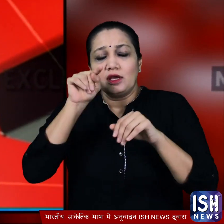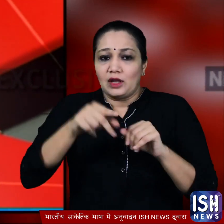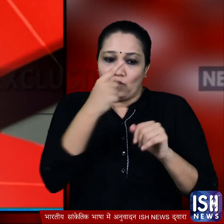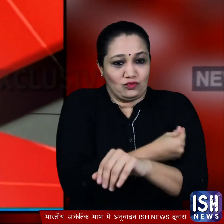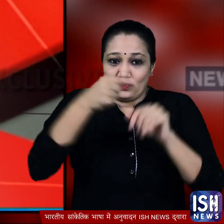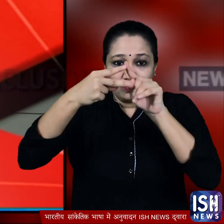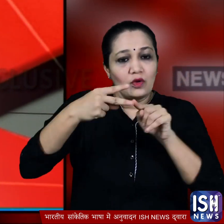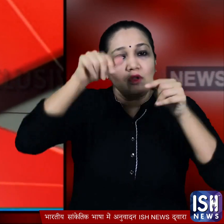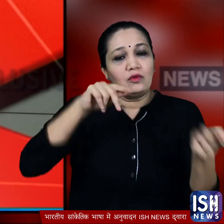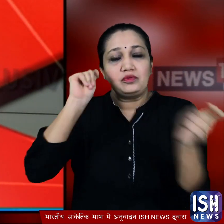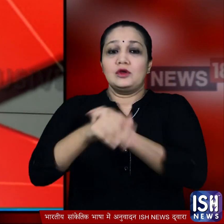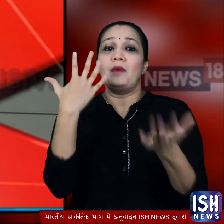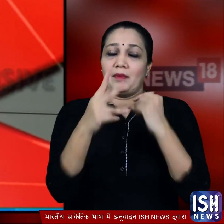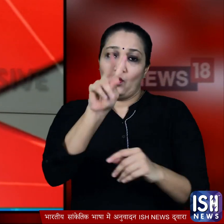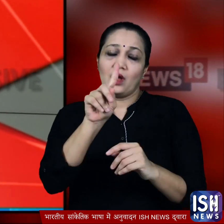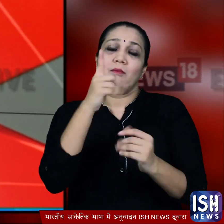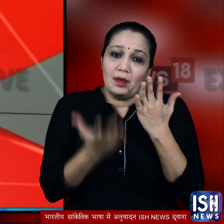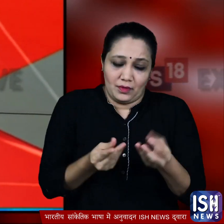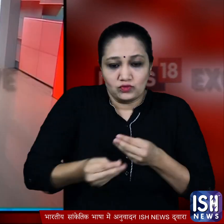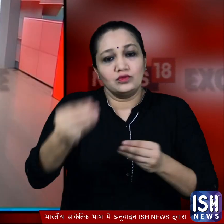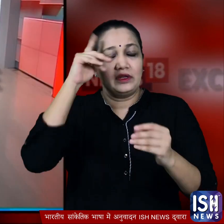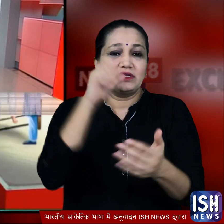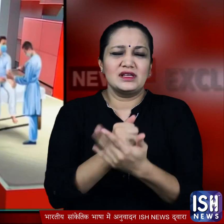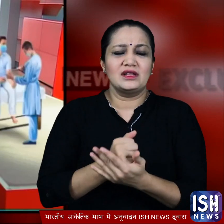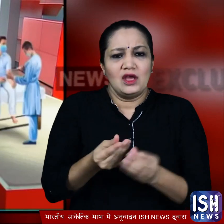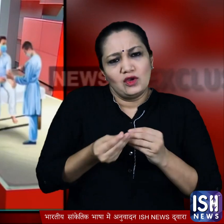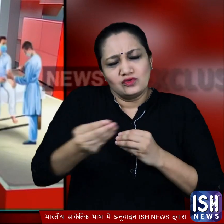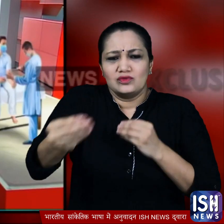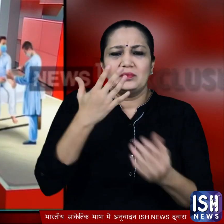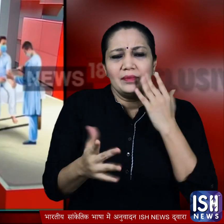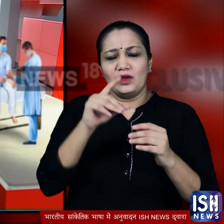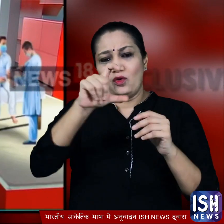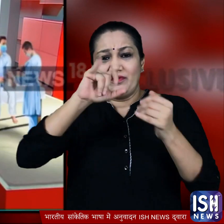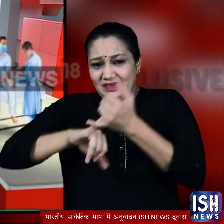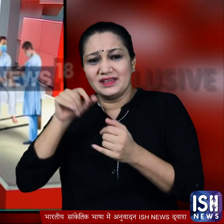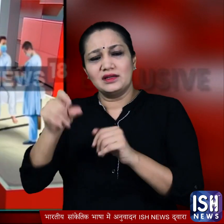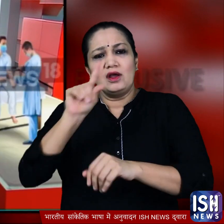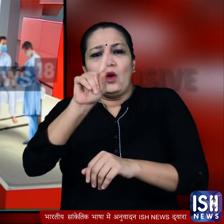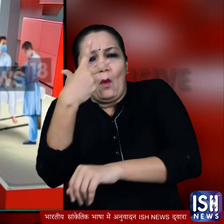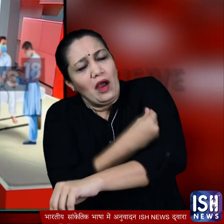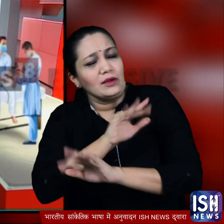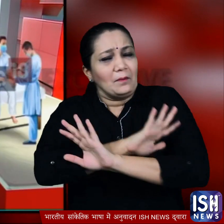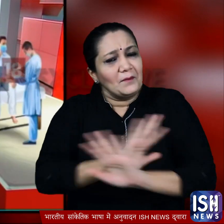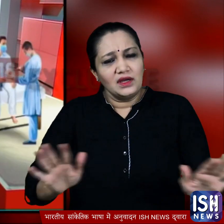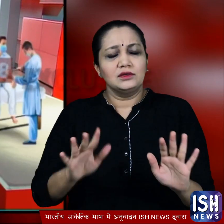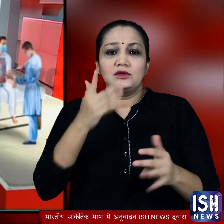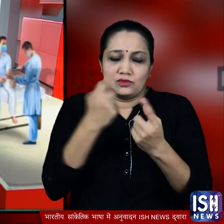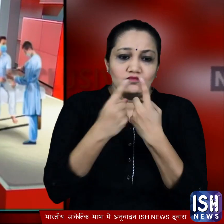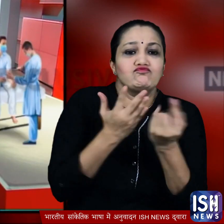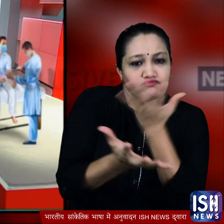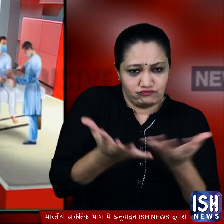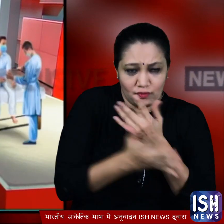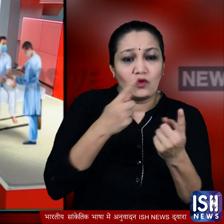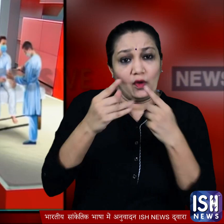पर जल्द फैसला हो सकता है। न्यूज 18 के रवि सिंह की रिपोर्ट है कि आने वाले वक्त में कोविशील्ड की एक ही डोज के इस्तेमाल किए जाने पर चर्चा चल